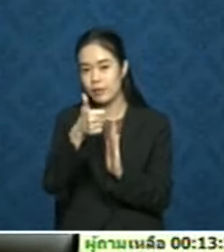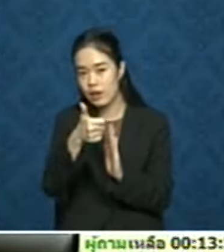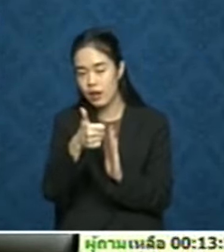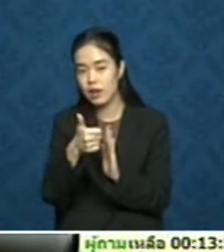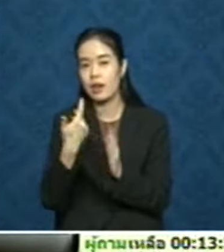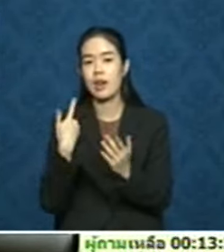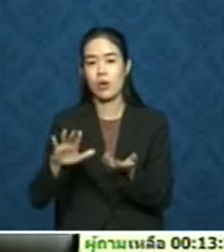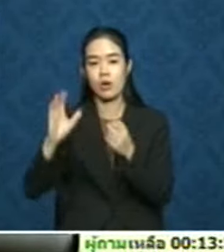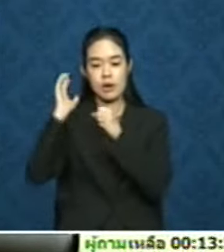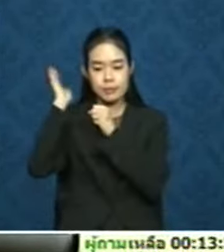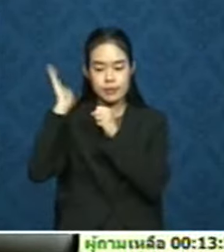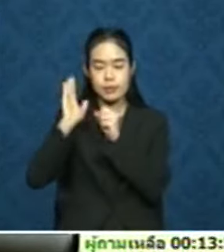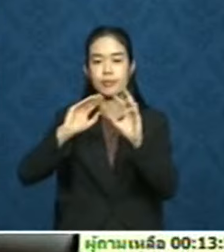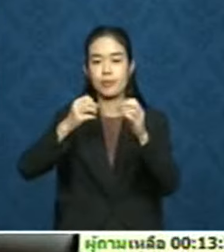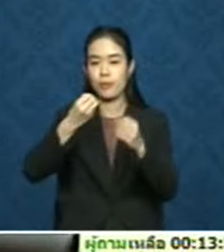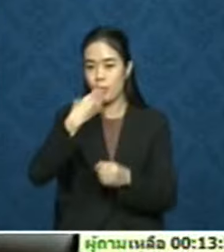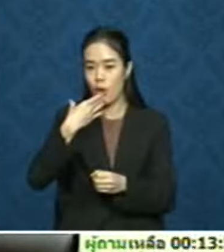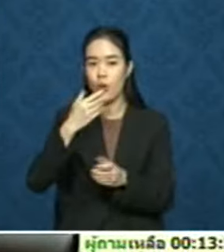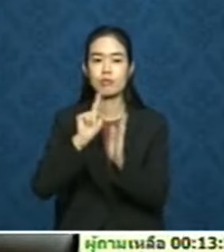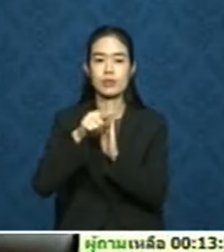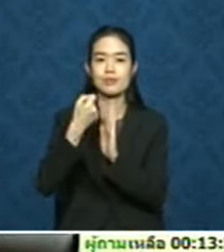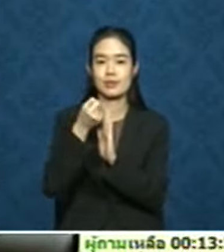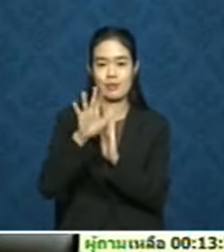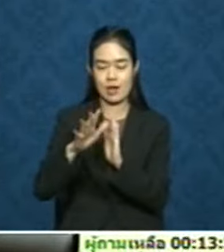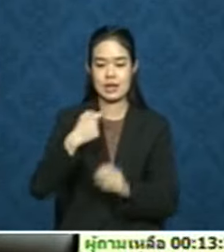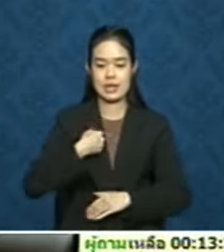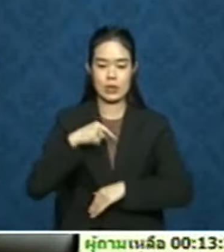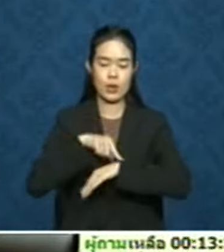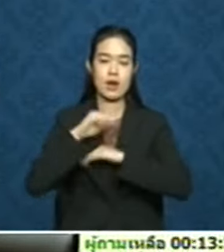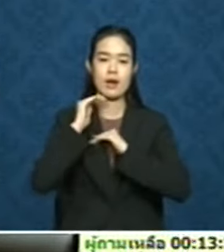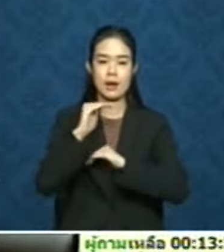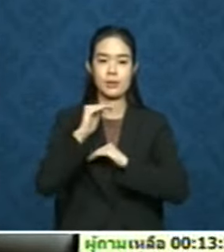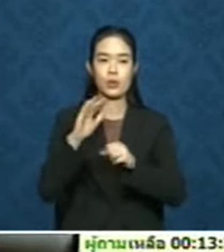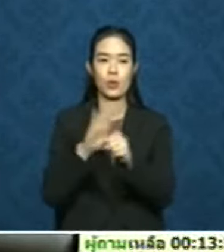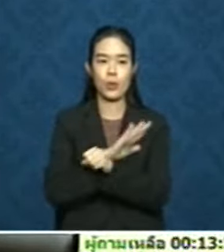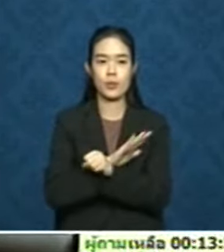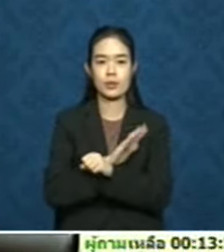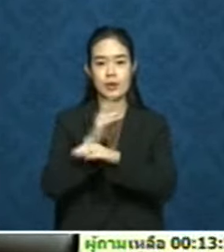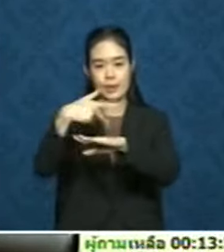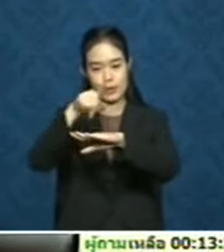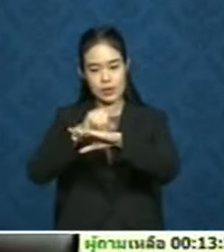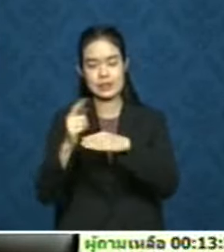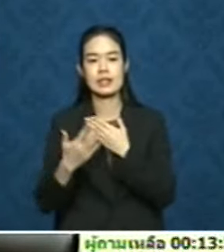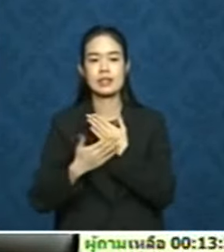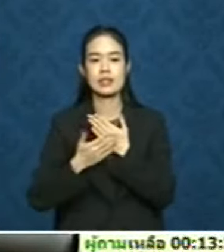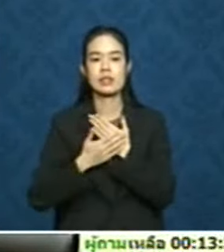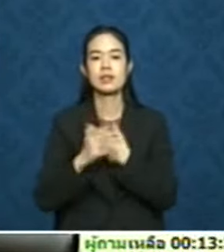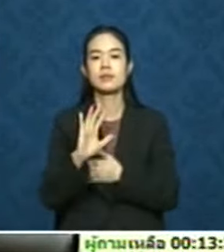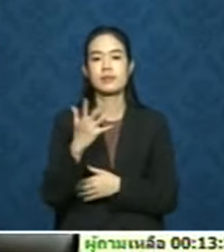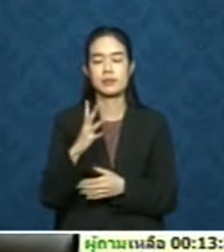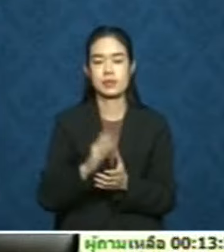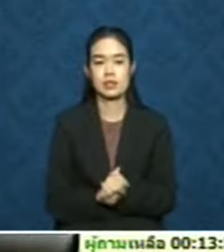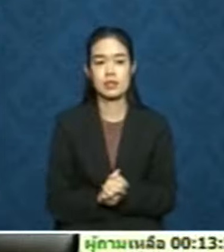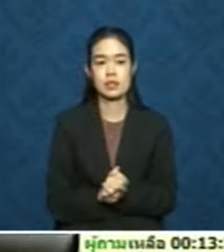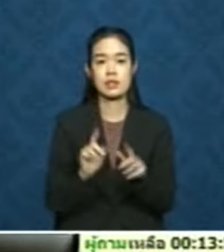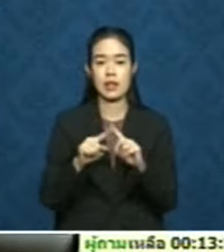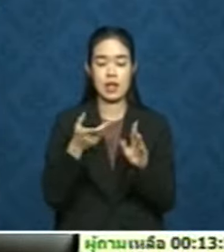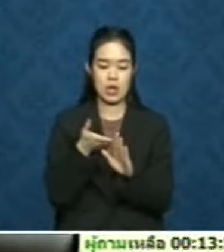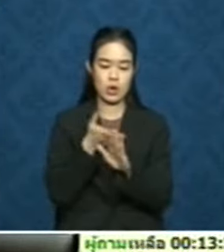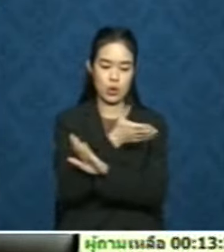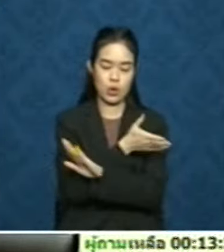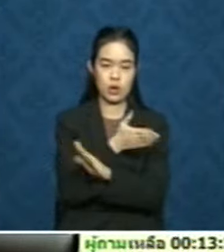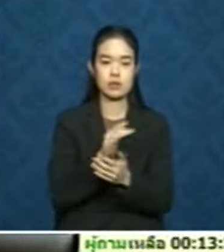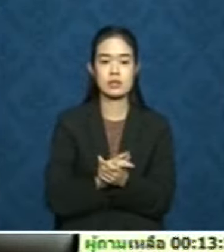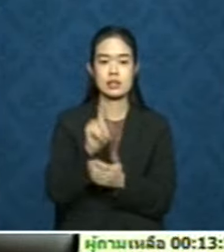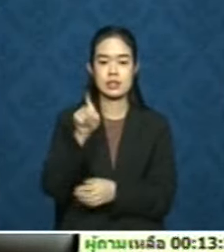าทีสำหรับผู้ตอบและก็จะรักษาเวลาเพื่อไม่ให้ประธานต้องเตือนนะครับ แต่ว่าก่อนที่จะ